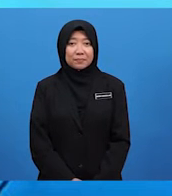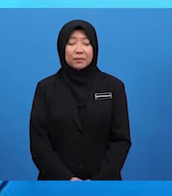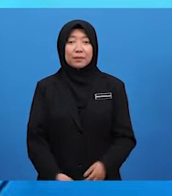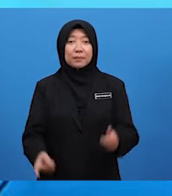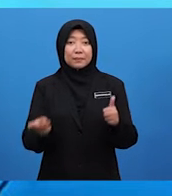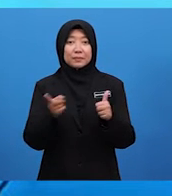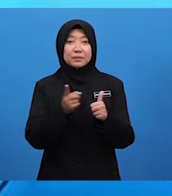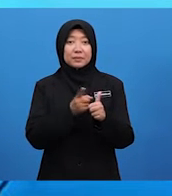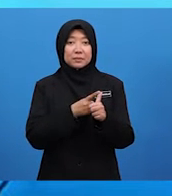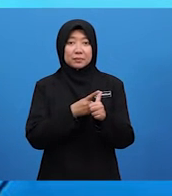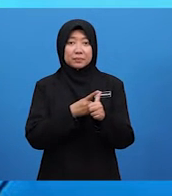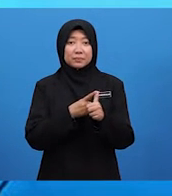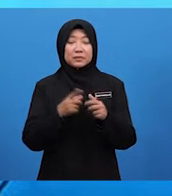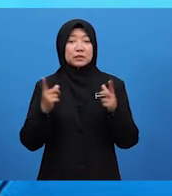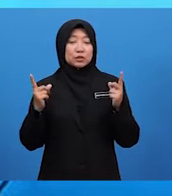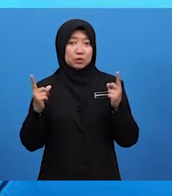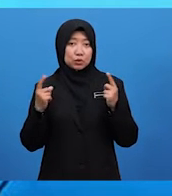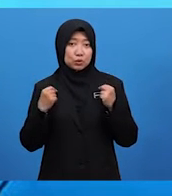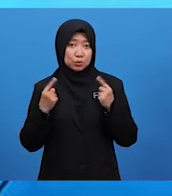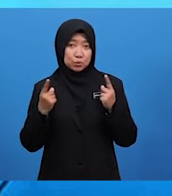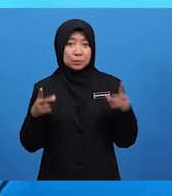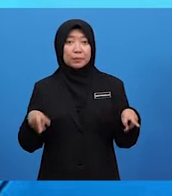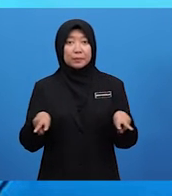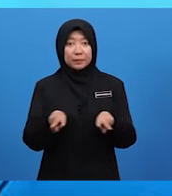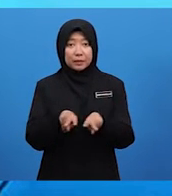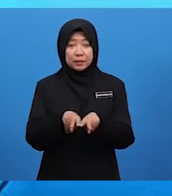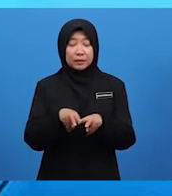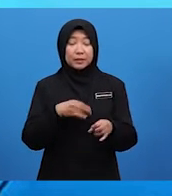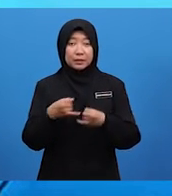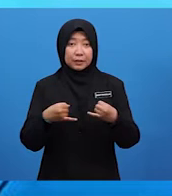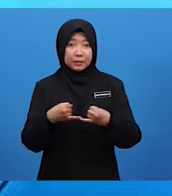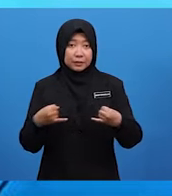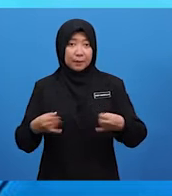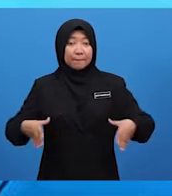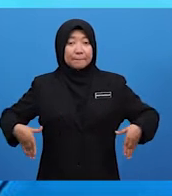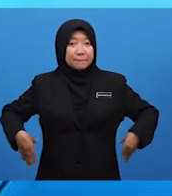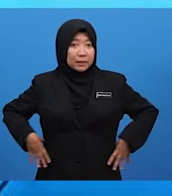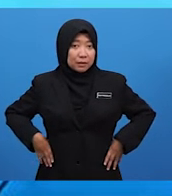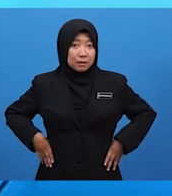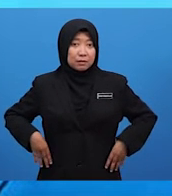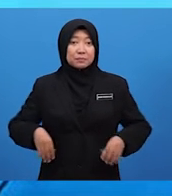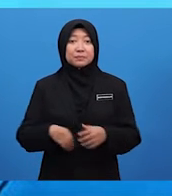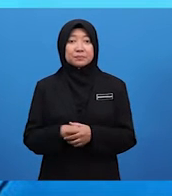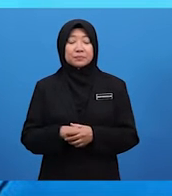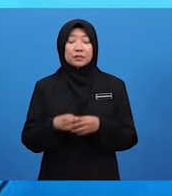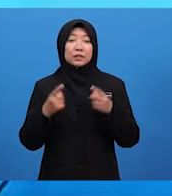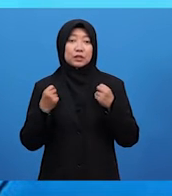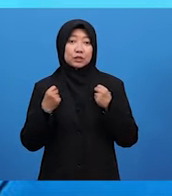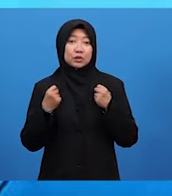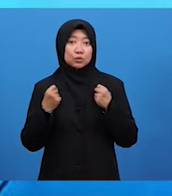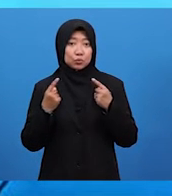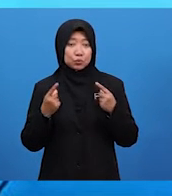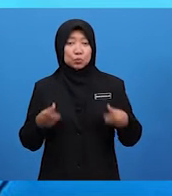Pertama, isu pemadan. Kedua, ikatan pinggang. Ketiga, isu